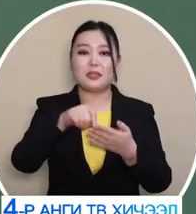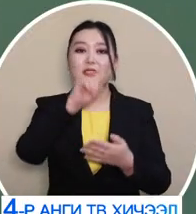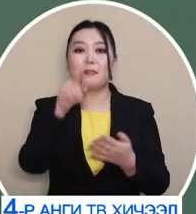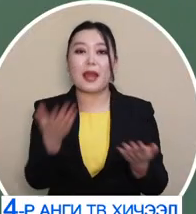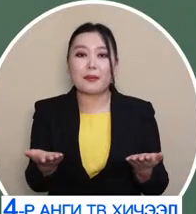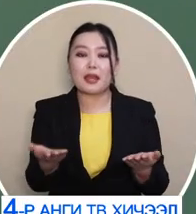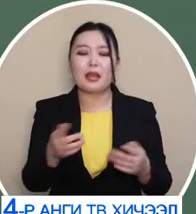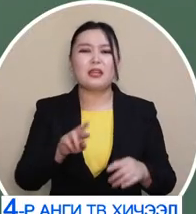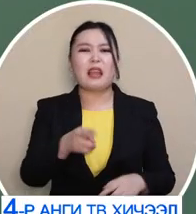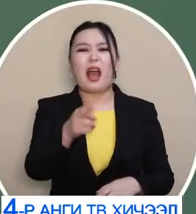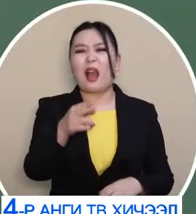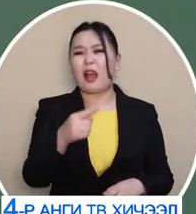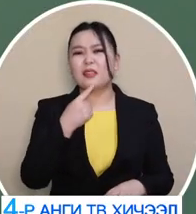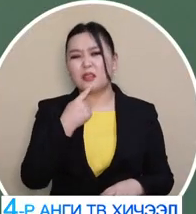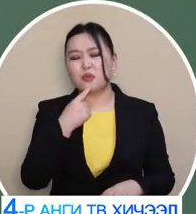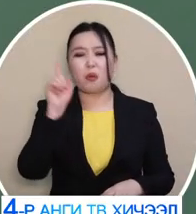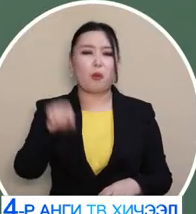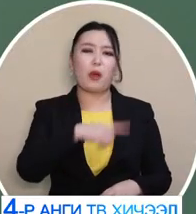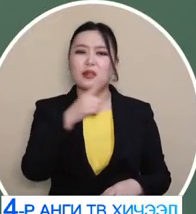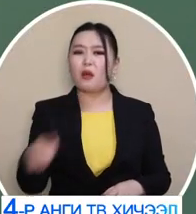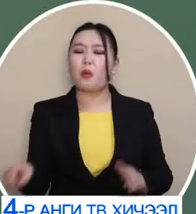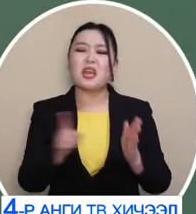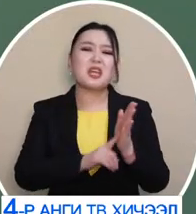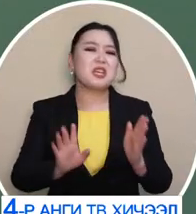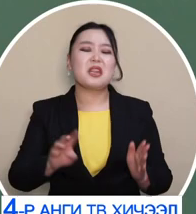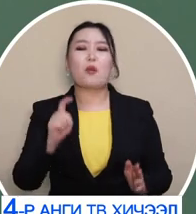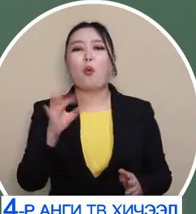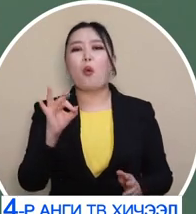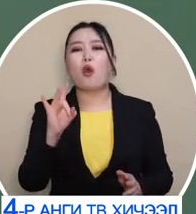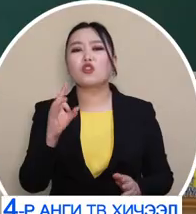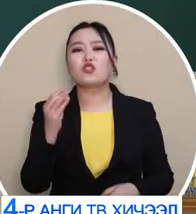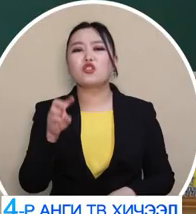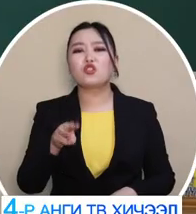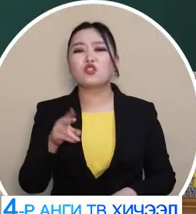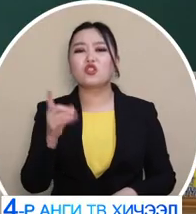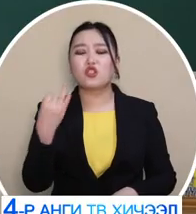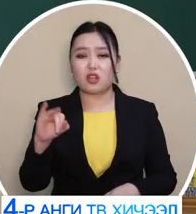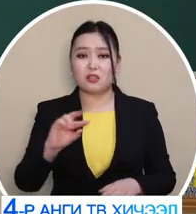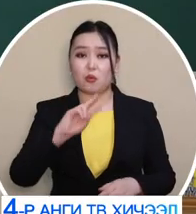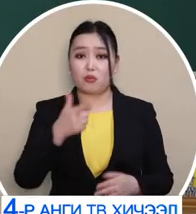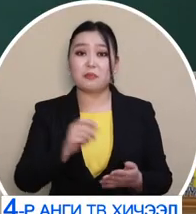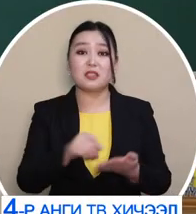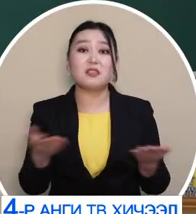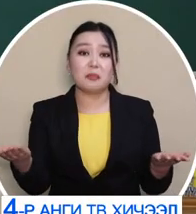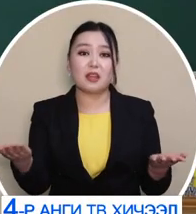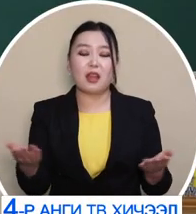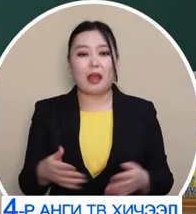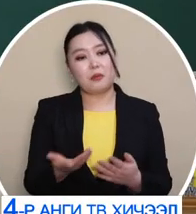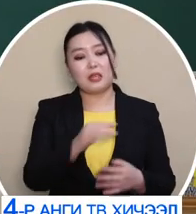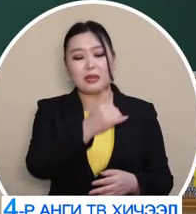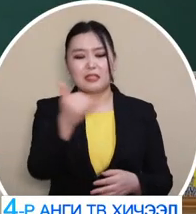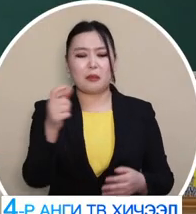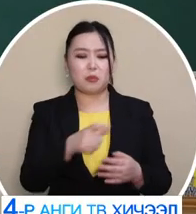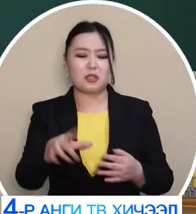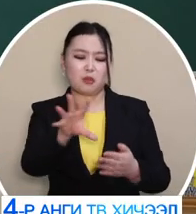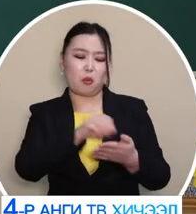яагаад гайтай болохгүй, хэрэггүй, хортой гэсэн бэ? Үнэхээр бусдаас будаа идэх нь